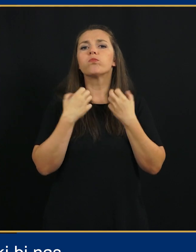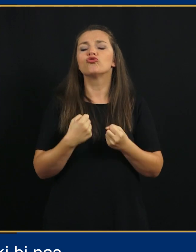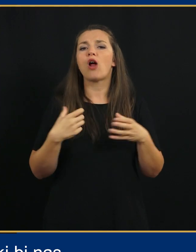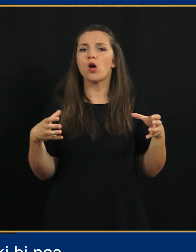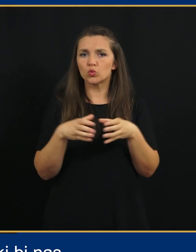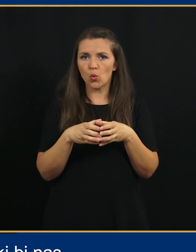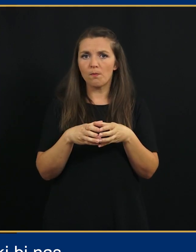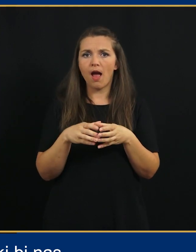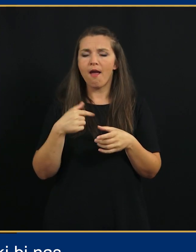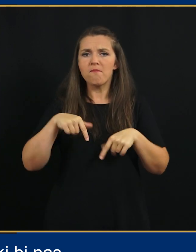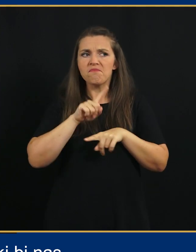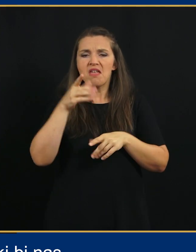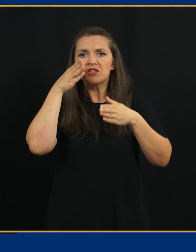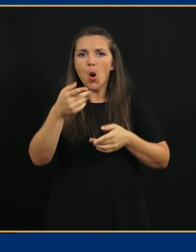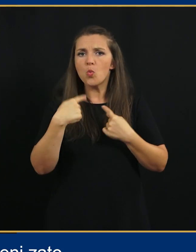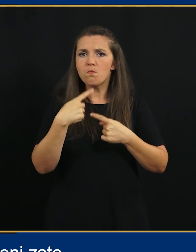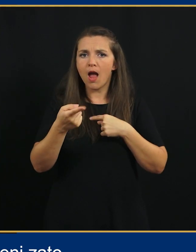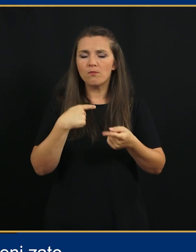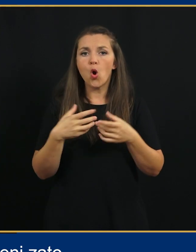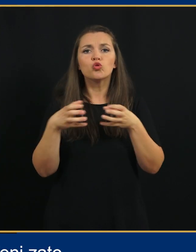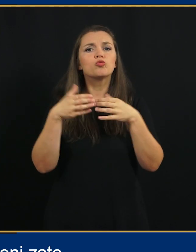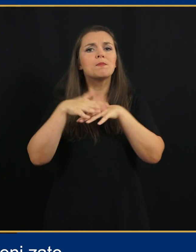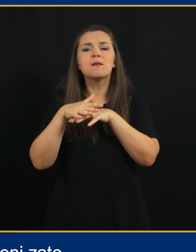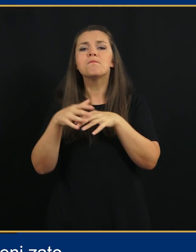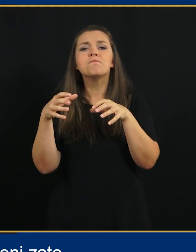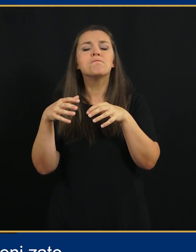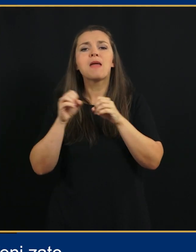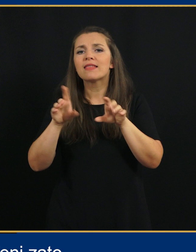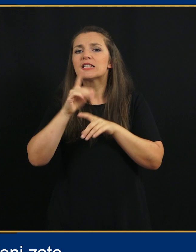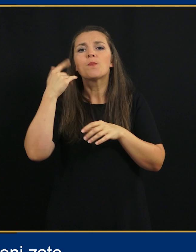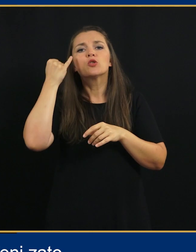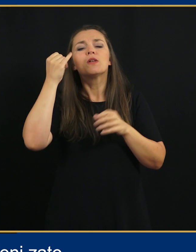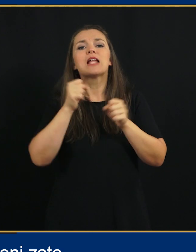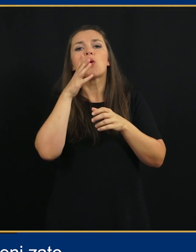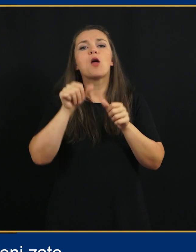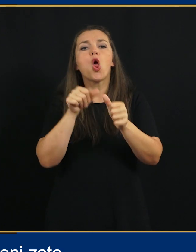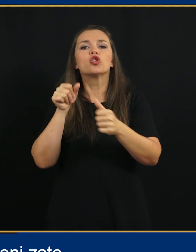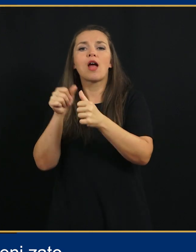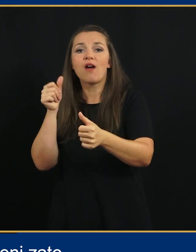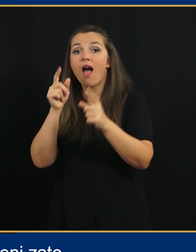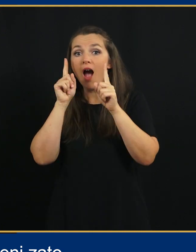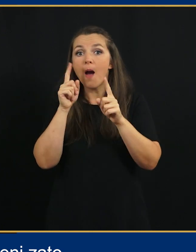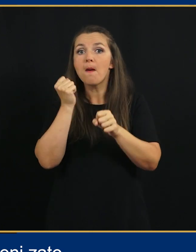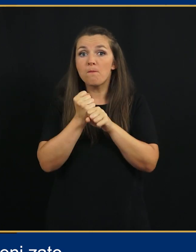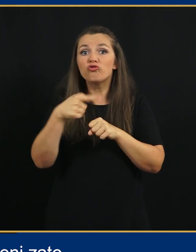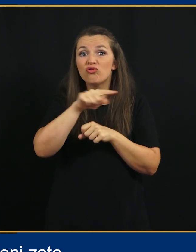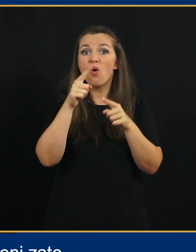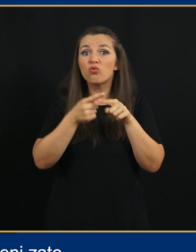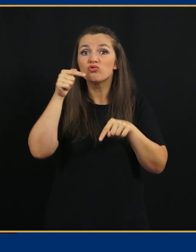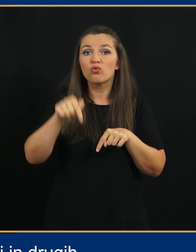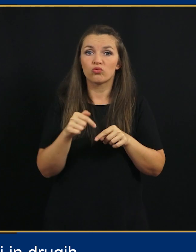obdržala skupaj. Ne zaupamo si. Družbeni mediji niso bili izumljeni zato, da bi nas ločevali, vendar počnejo prav